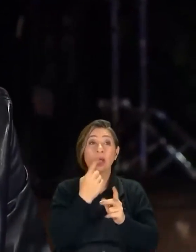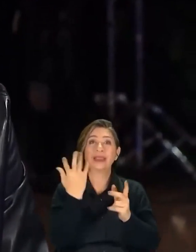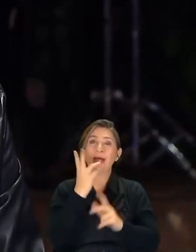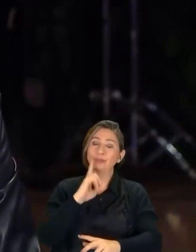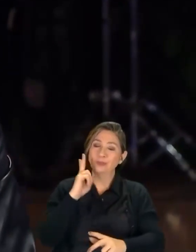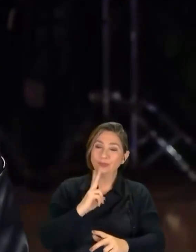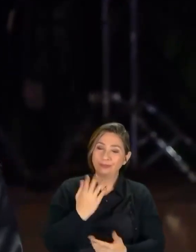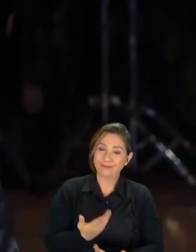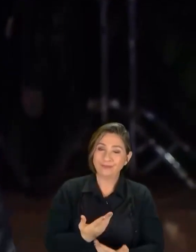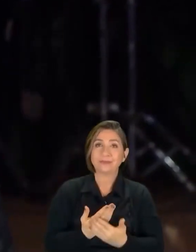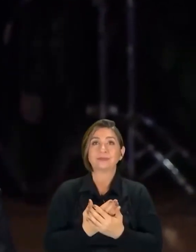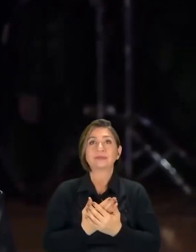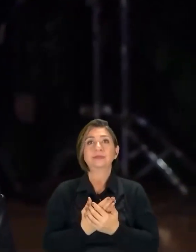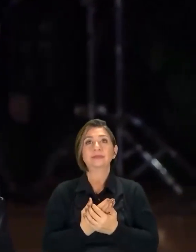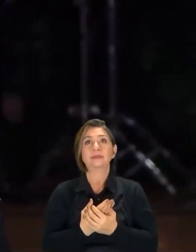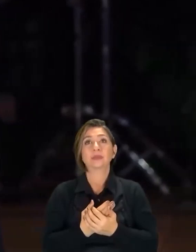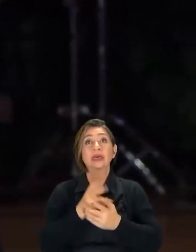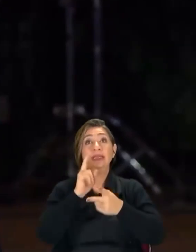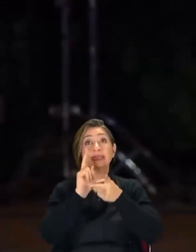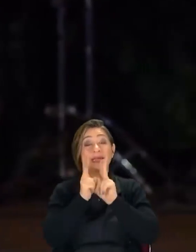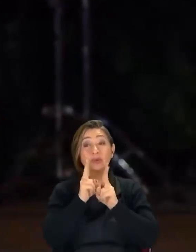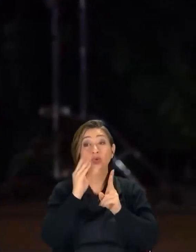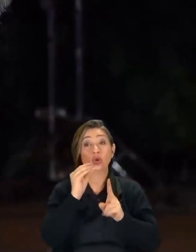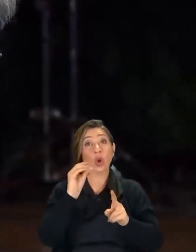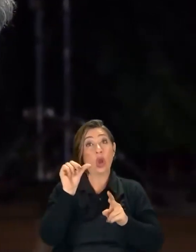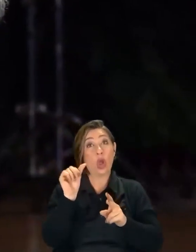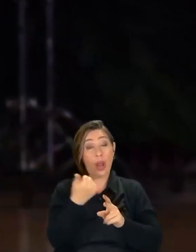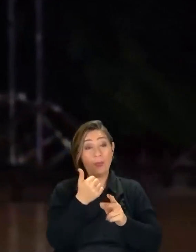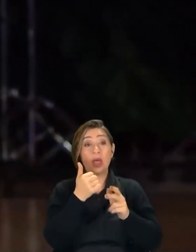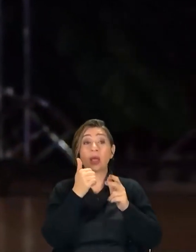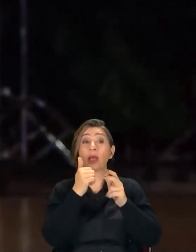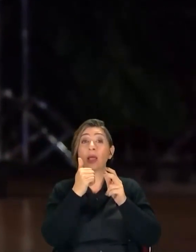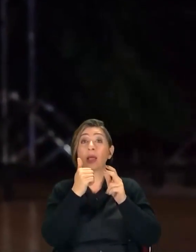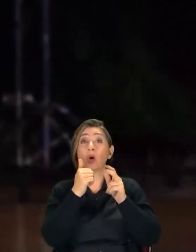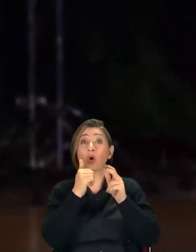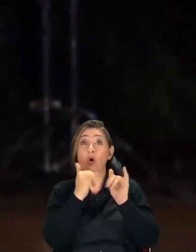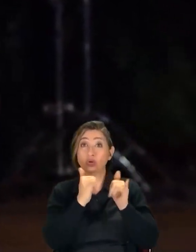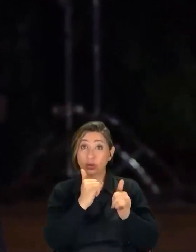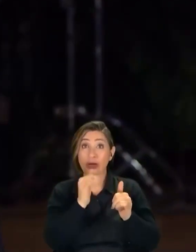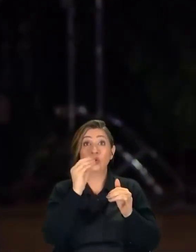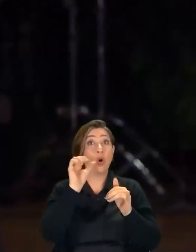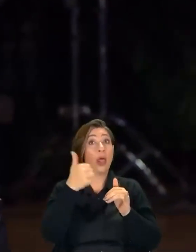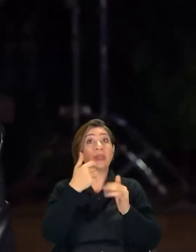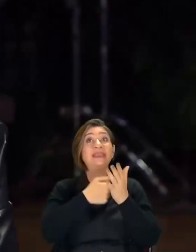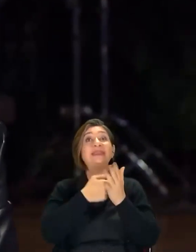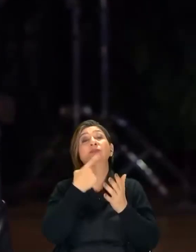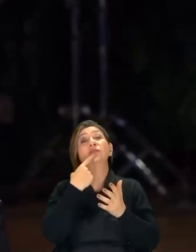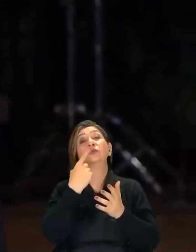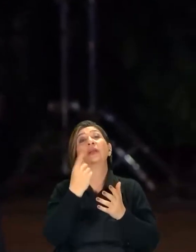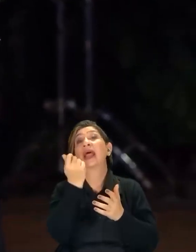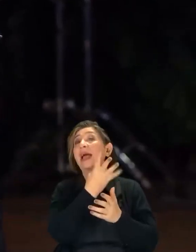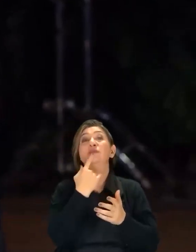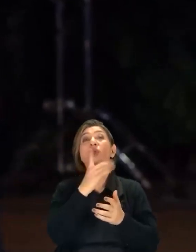daha mütevazı Evet yani eee tiyatrocuların çok önemli oyuncular çok önemli oyuncular Şimdi isim vererek